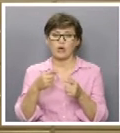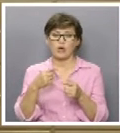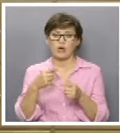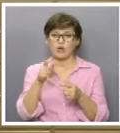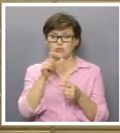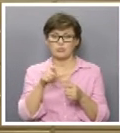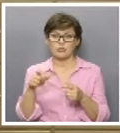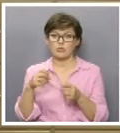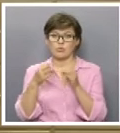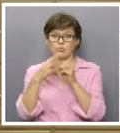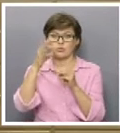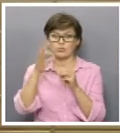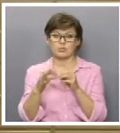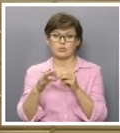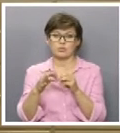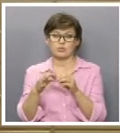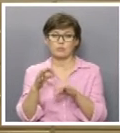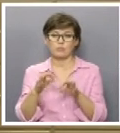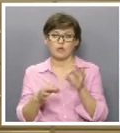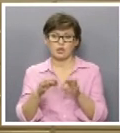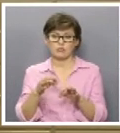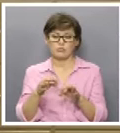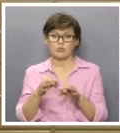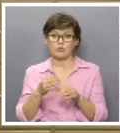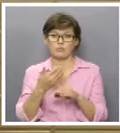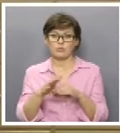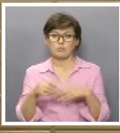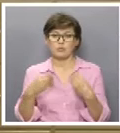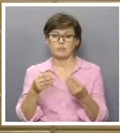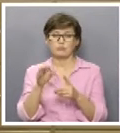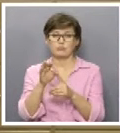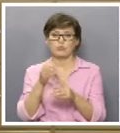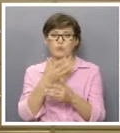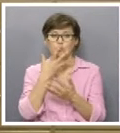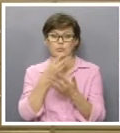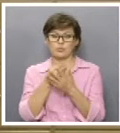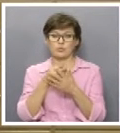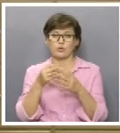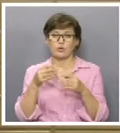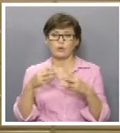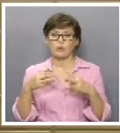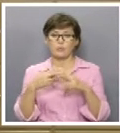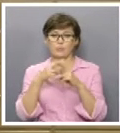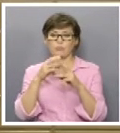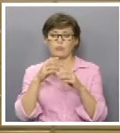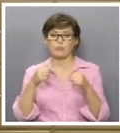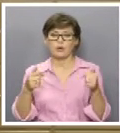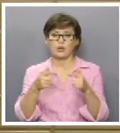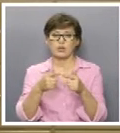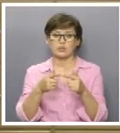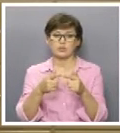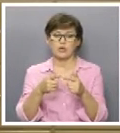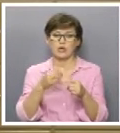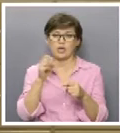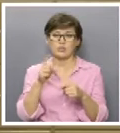оларда 14%-дан аспайтын мөлшерлемесі, оларға несие беру мақсаты өзінің паркін, автомобильдік паркін